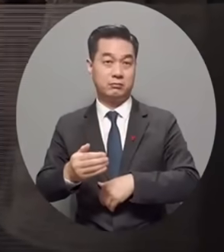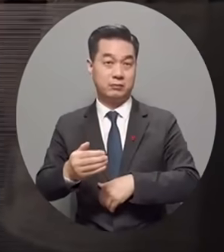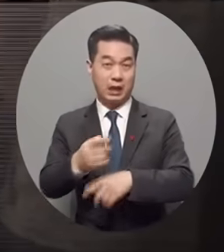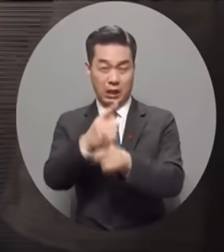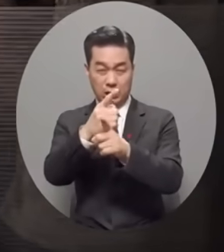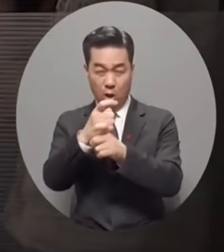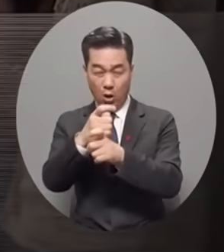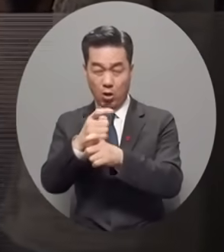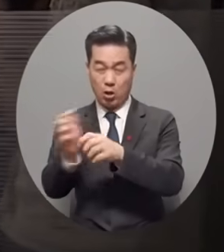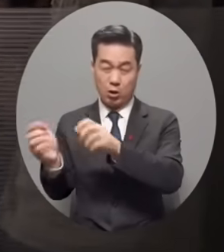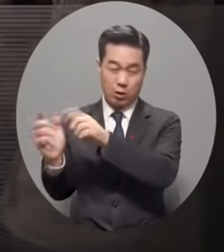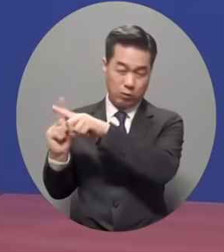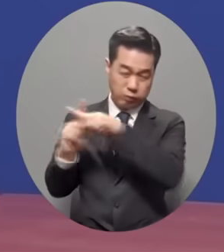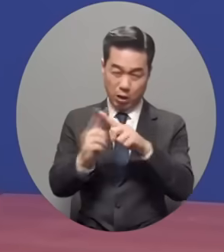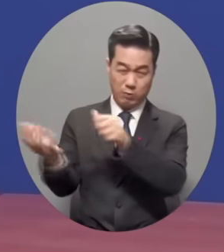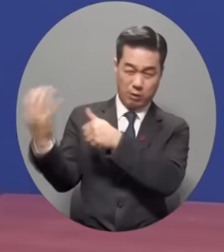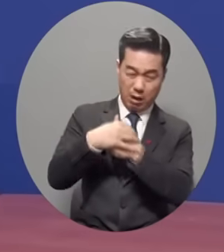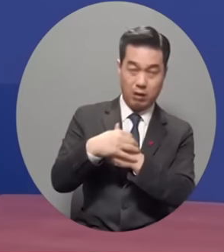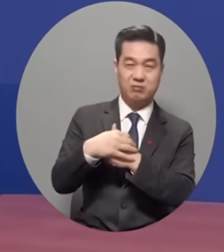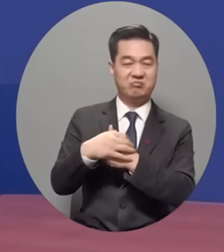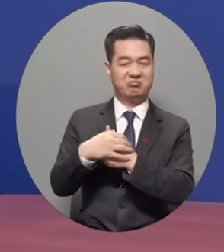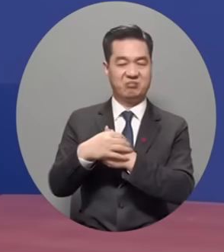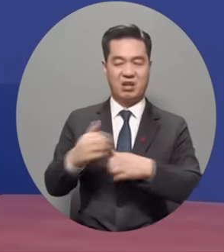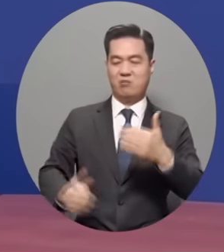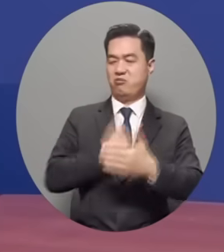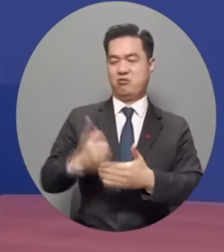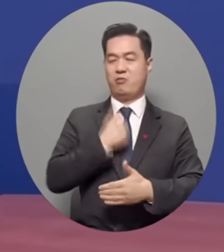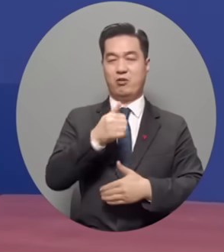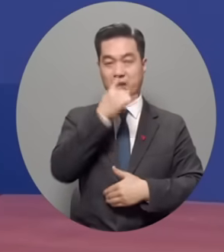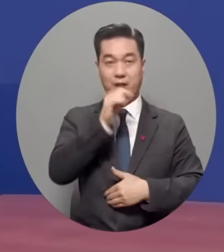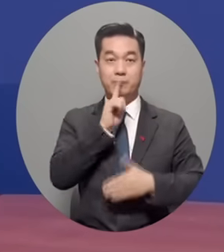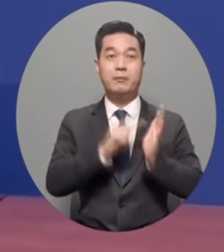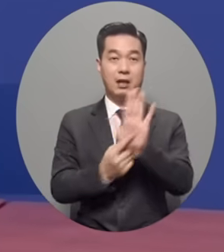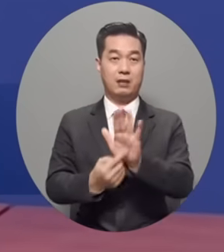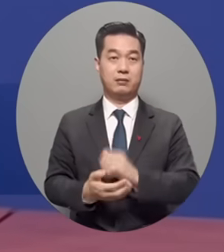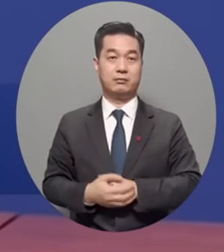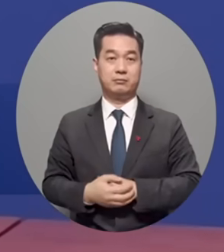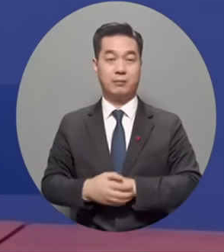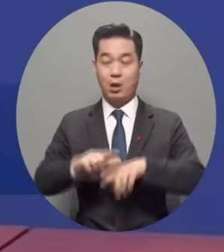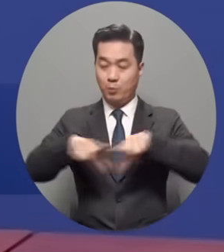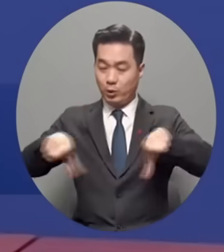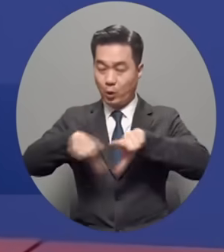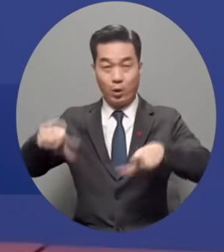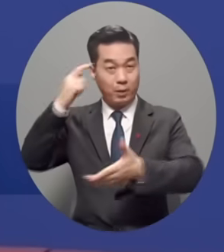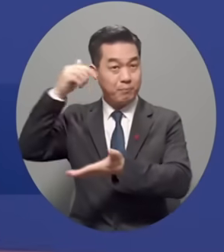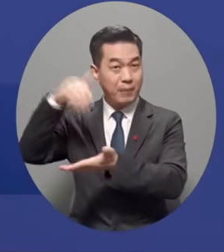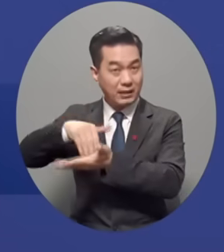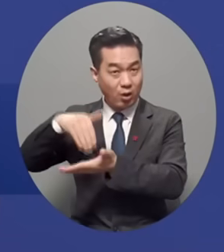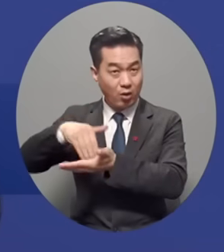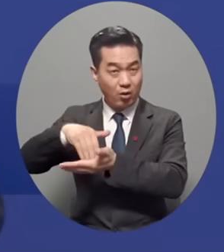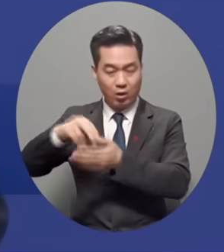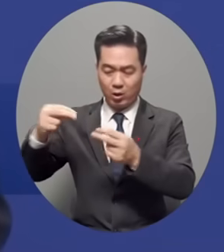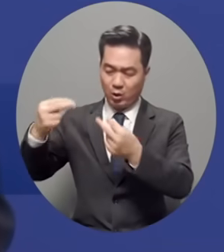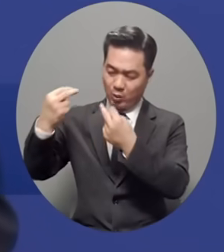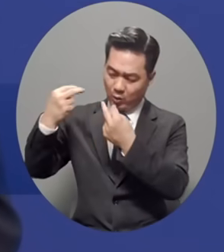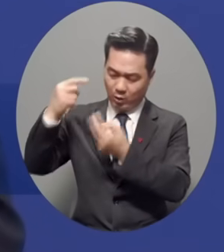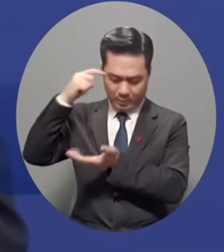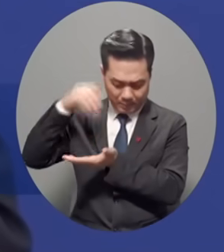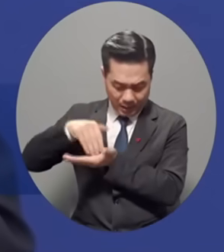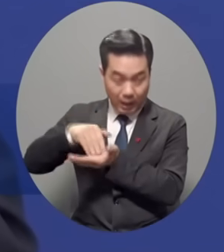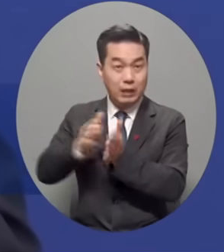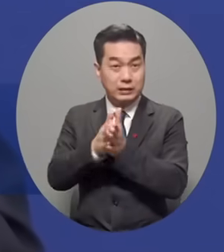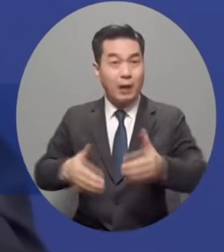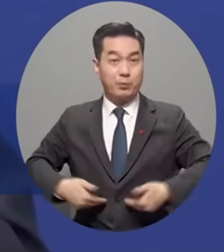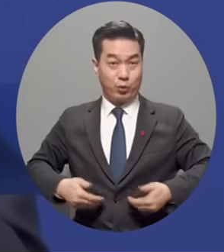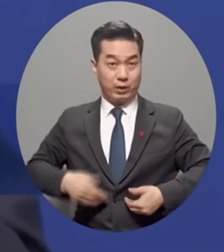유발시킨다고 비판했습니다. 보통 반성과 성찰로 시작을 해야 됩니다. 이렇게 생각하는 건데 시작을 이제